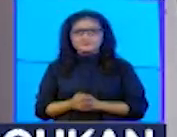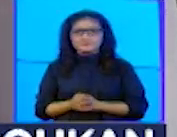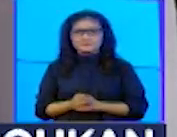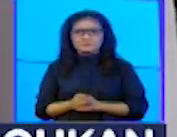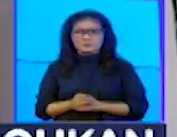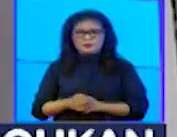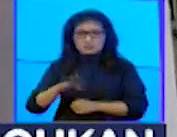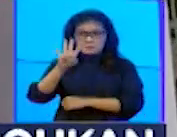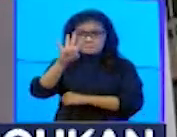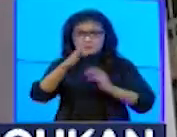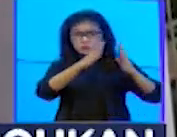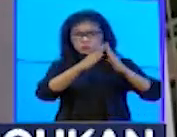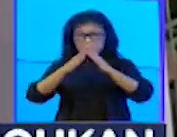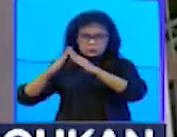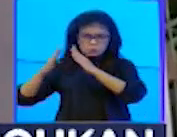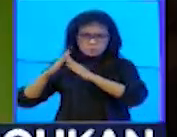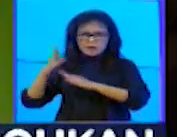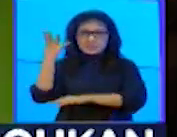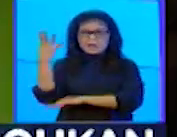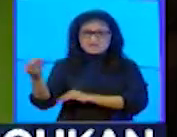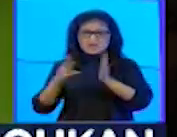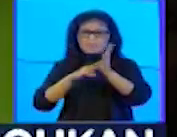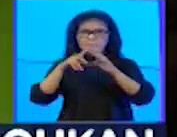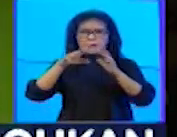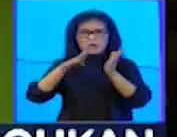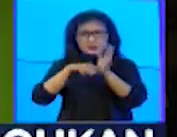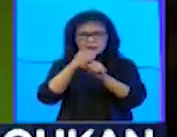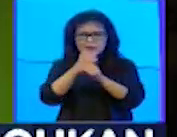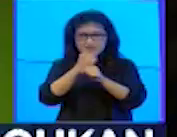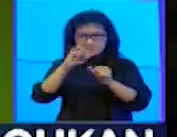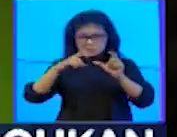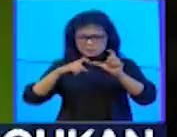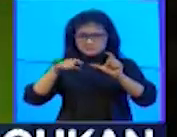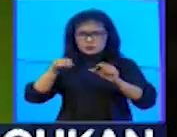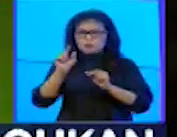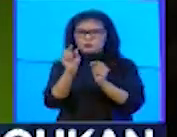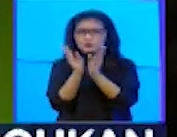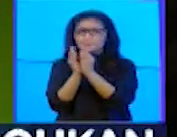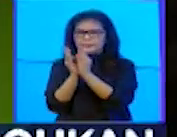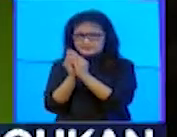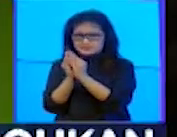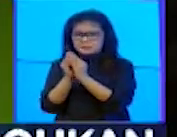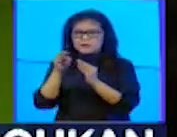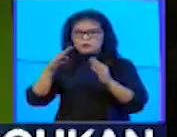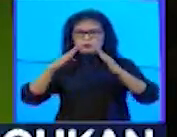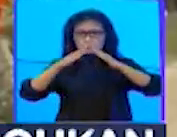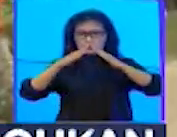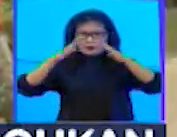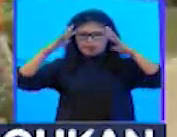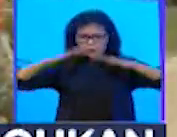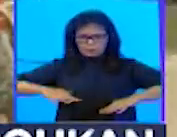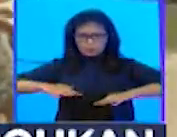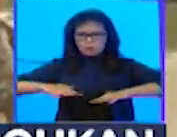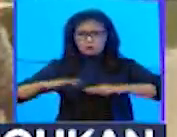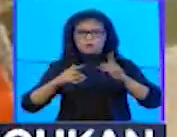Empat rumah warga di Desa Manggis, Kecamatan Sirampok, Brebes, Jawa Tengah dirobohkan paksa oleh petugas gabungan BPBD, TNI, Polri, dan